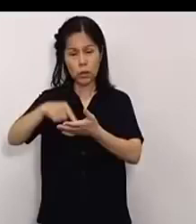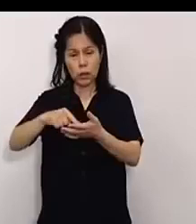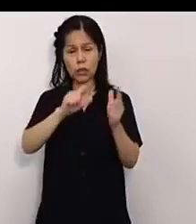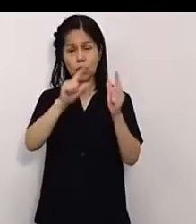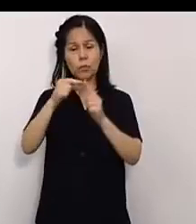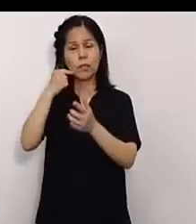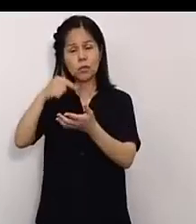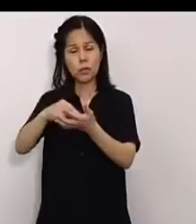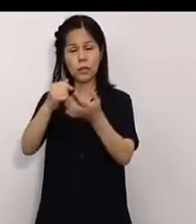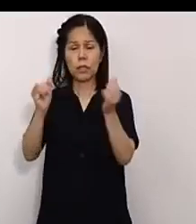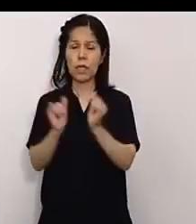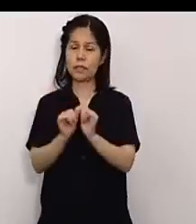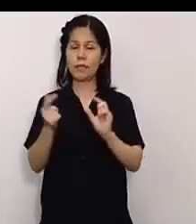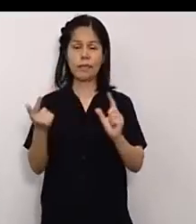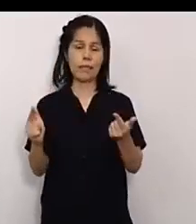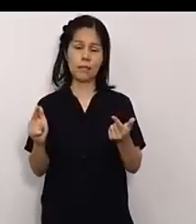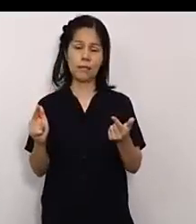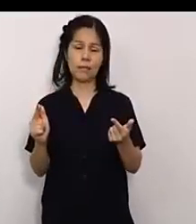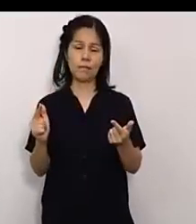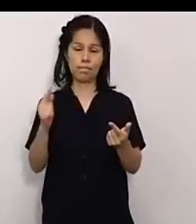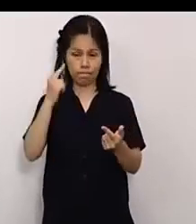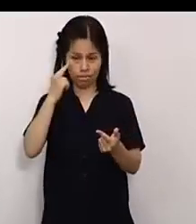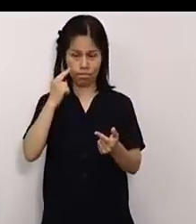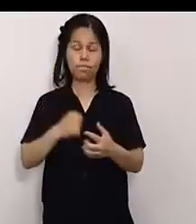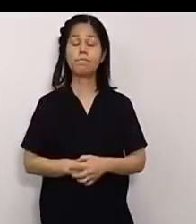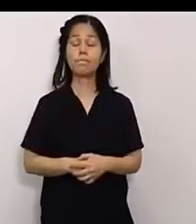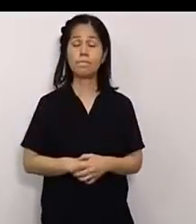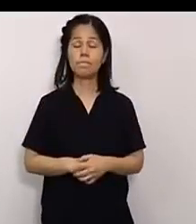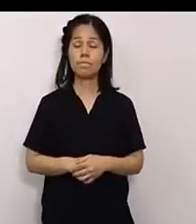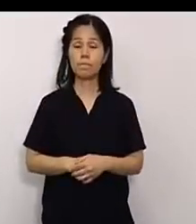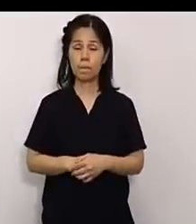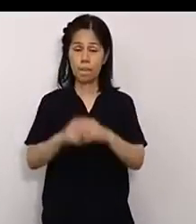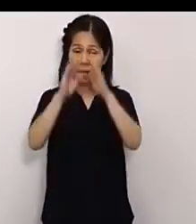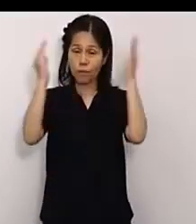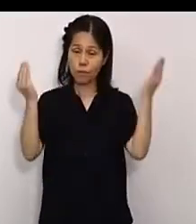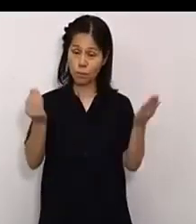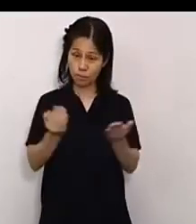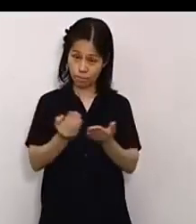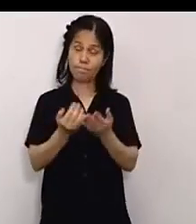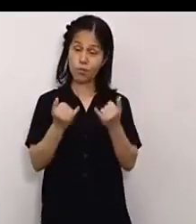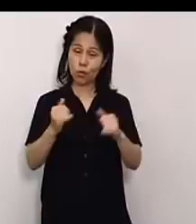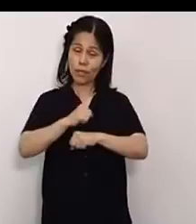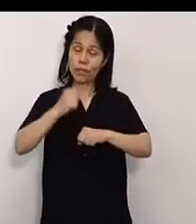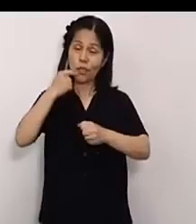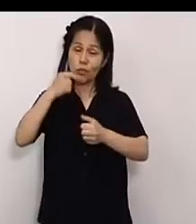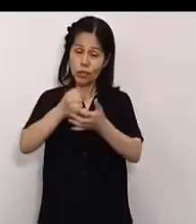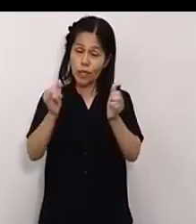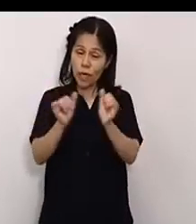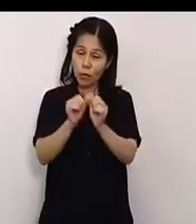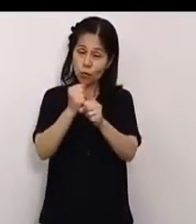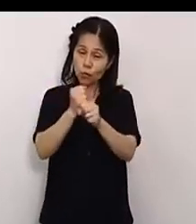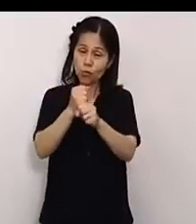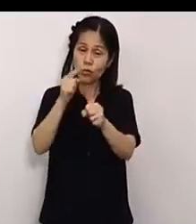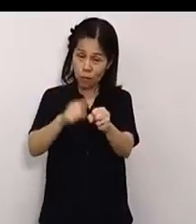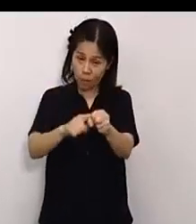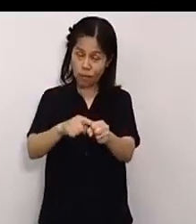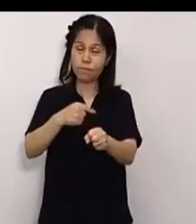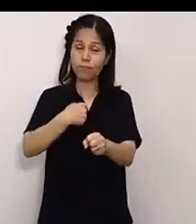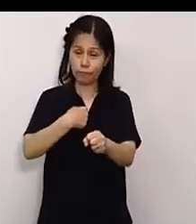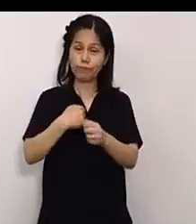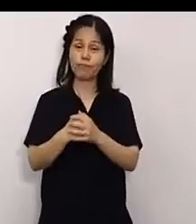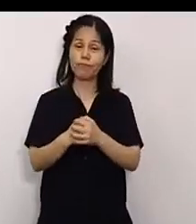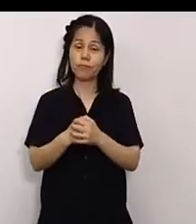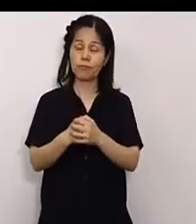みやすい社会じゃないと思います。だからその全体全ての人が生きやすい社会を作るためにも、私